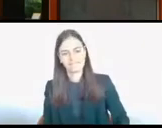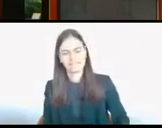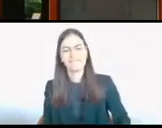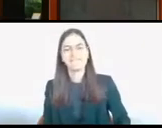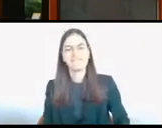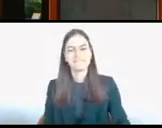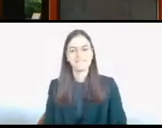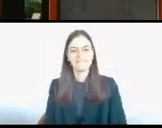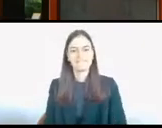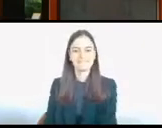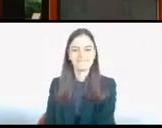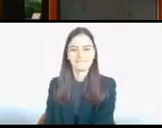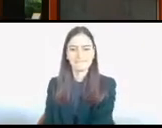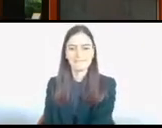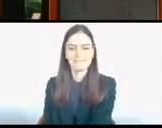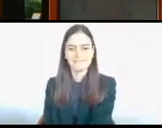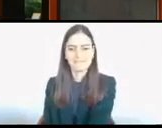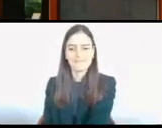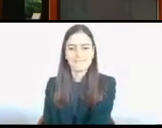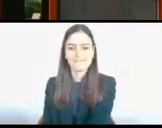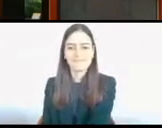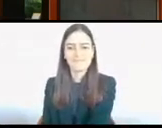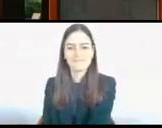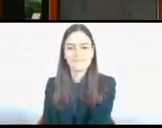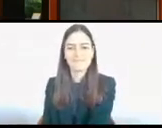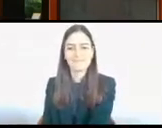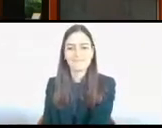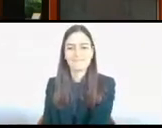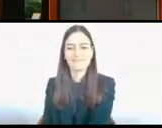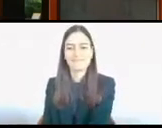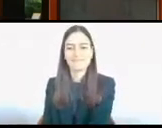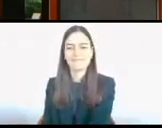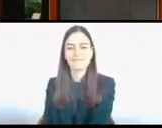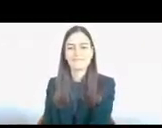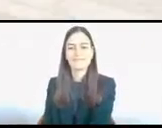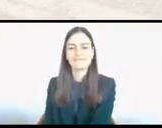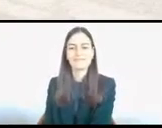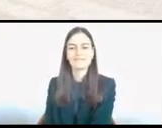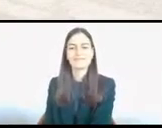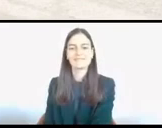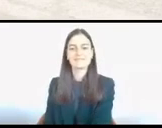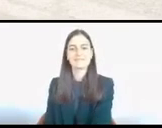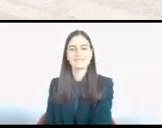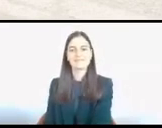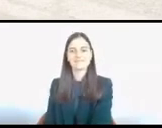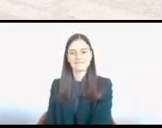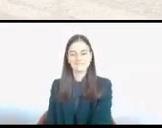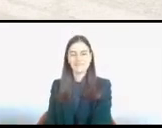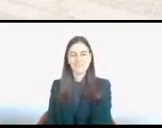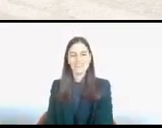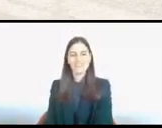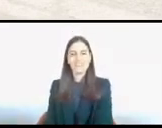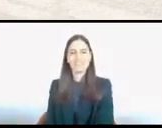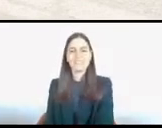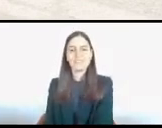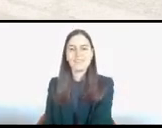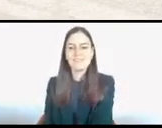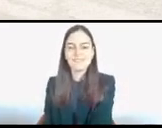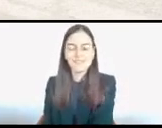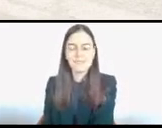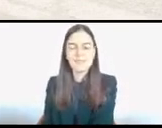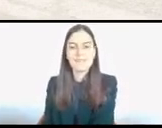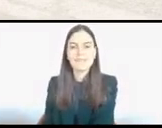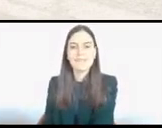propriété. On commence avec l'investissement locatif. Déjà, à qui ça s'adresse et pour quel type de besoin ? Alors